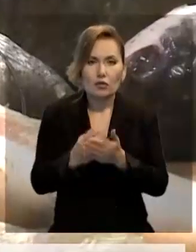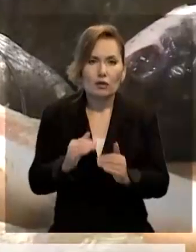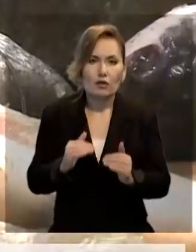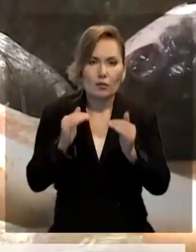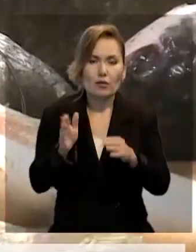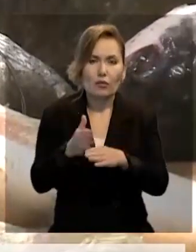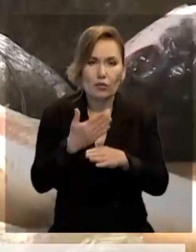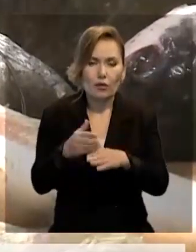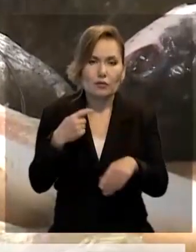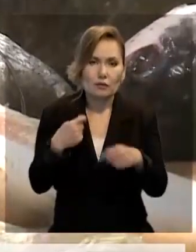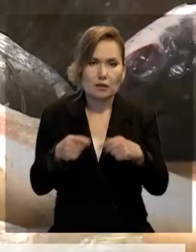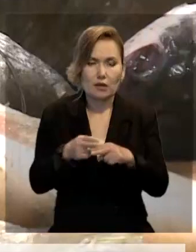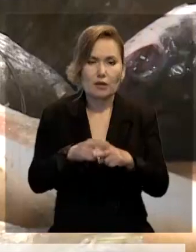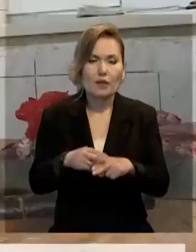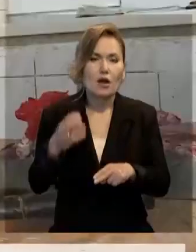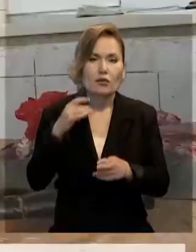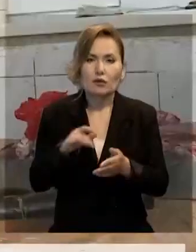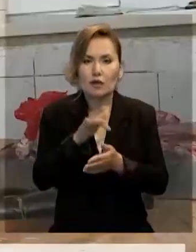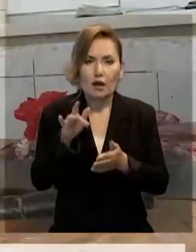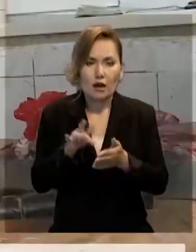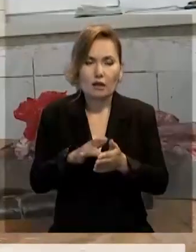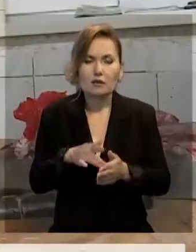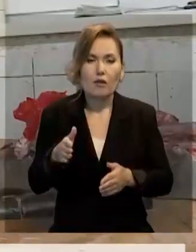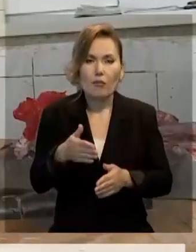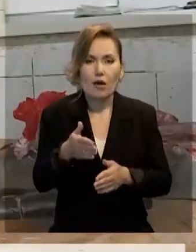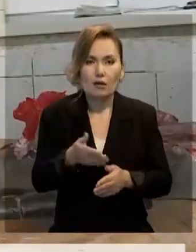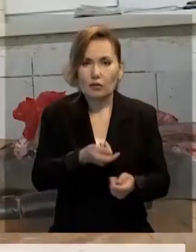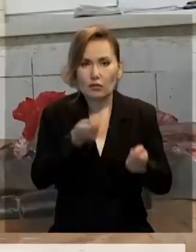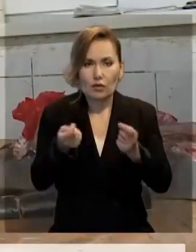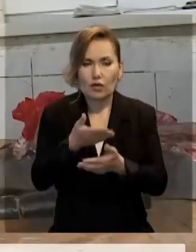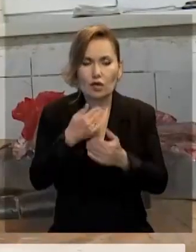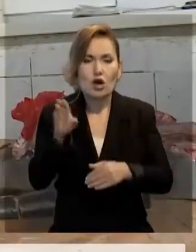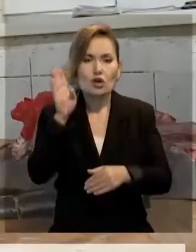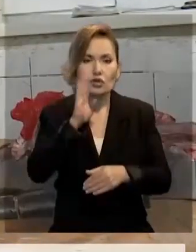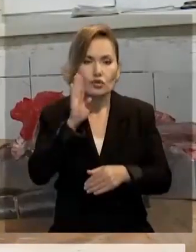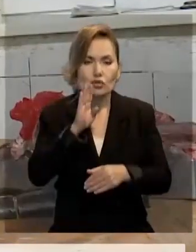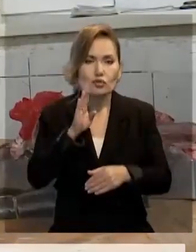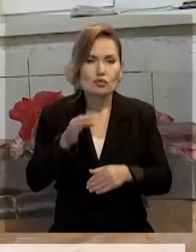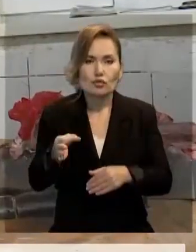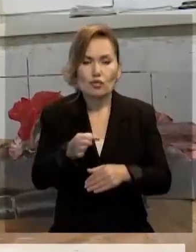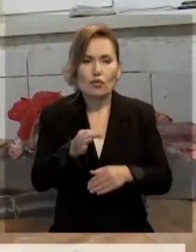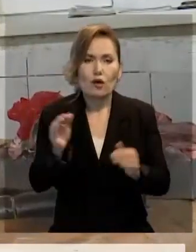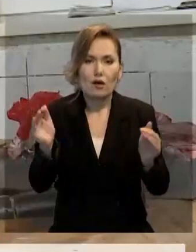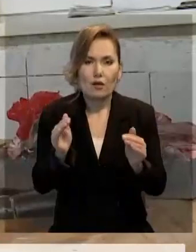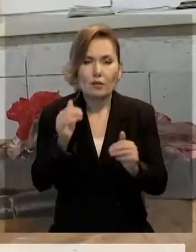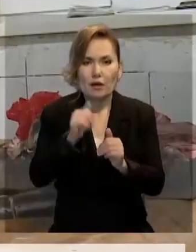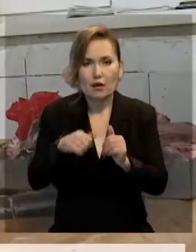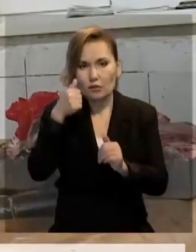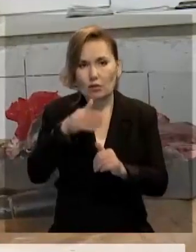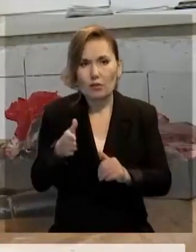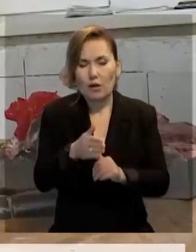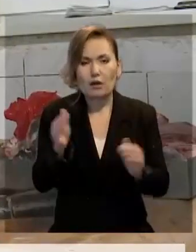bölüp satamız. Şimdi Kızılordan balık çıkmaya atır. Balık az, su az. Bilmiyorum ki su az olup atır. Jıldan jılğa balık azayıp